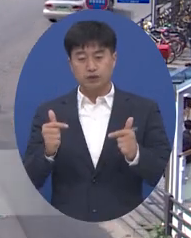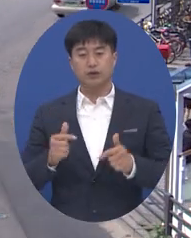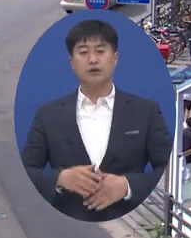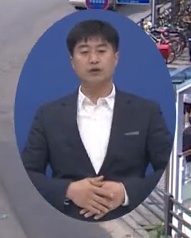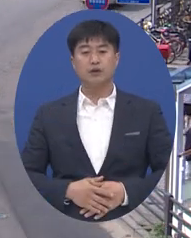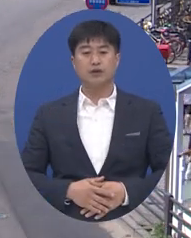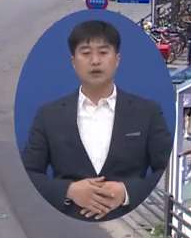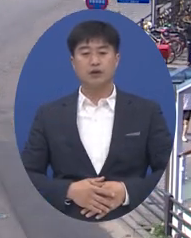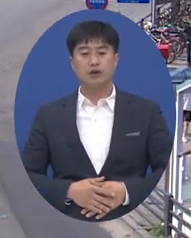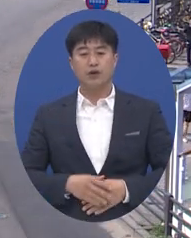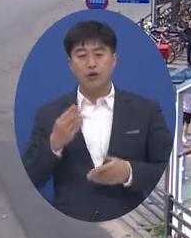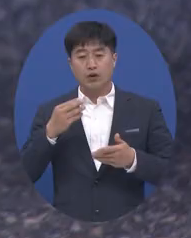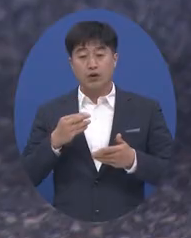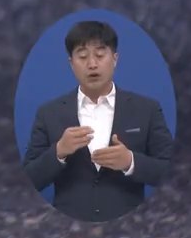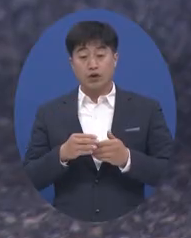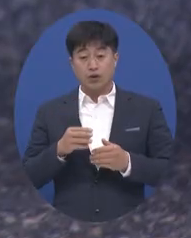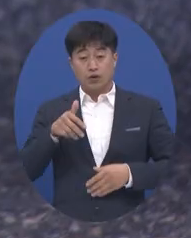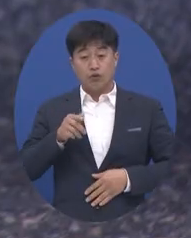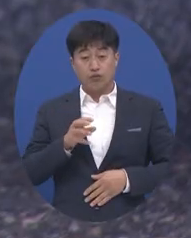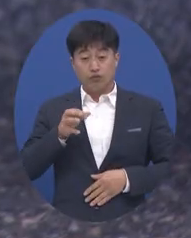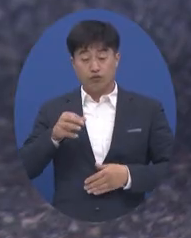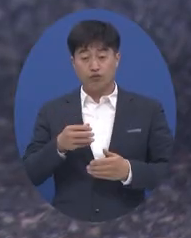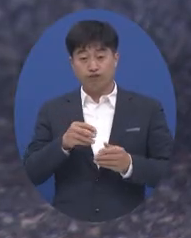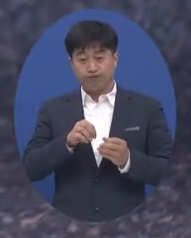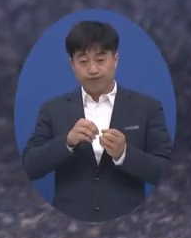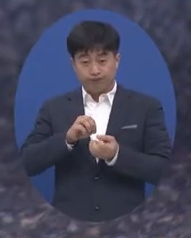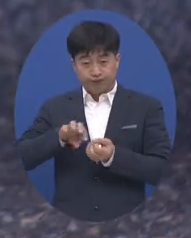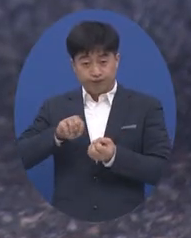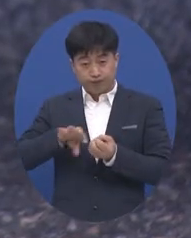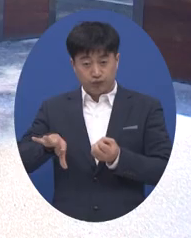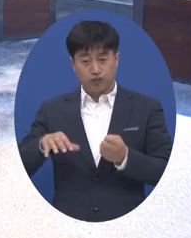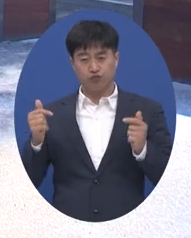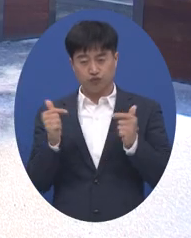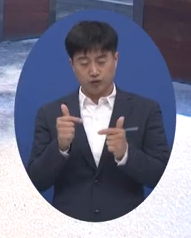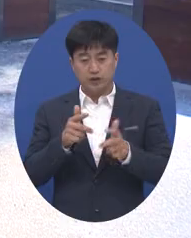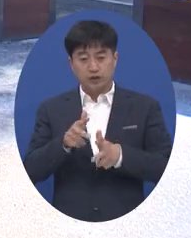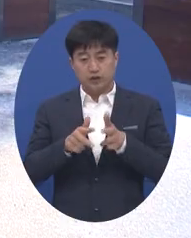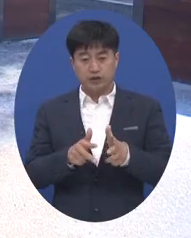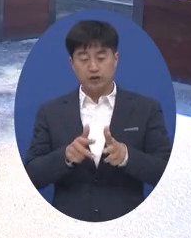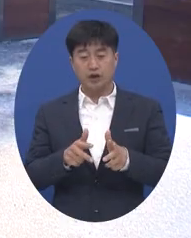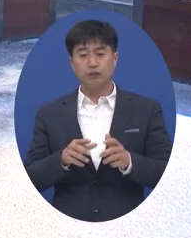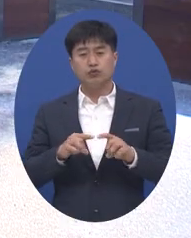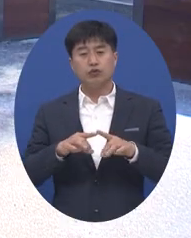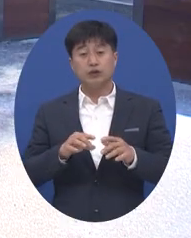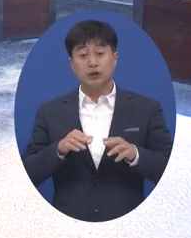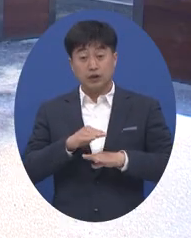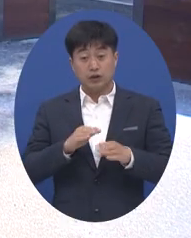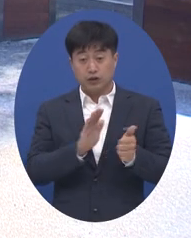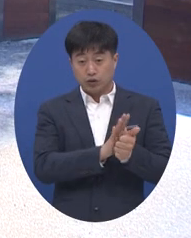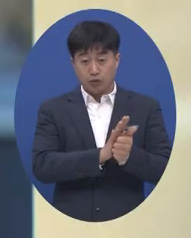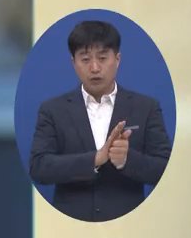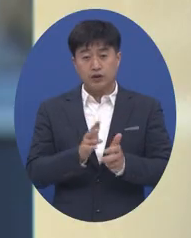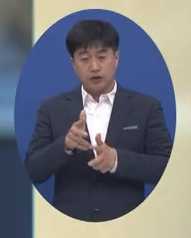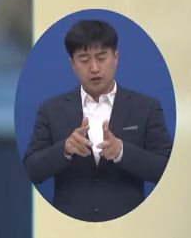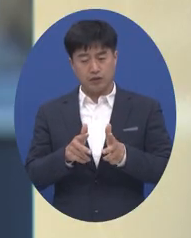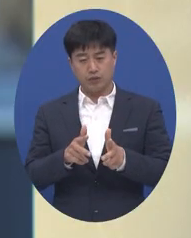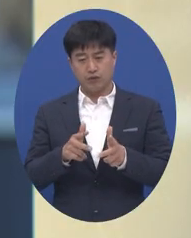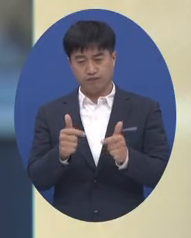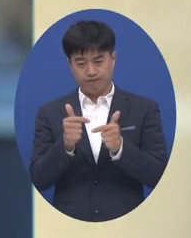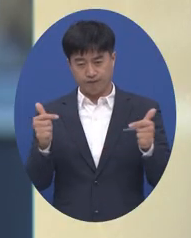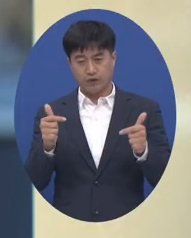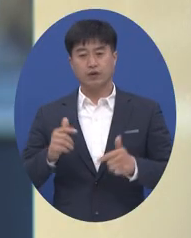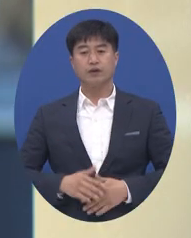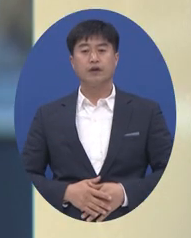규모. 경유차 배출가스 저감 사업과 전기자동차 구매 지원 등 미세먼지 저감을 위한 사업 예산이 큰 폭으로